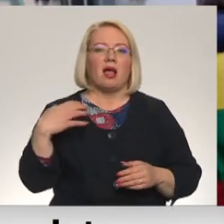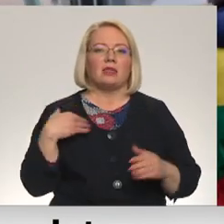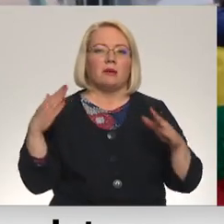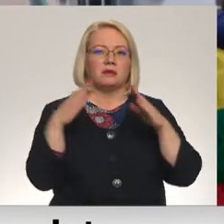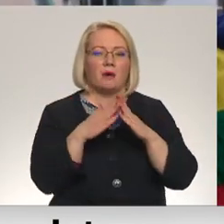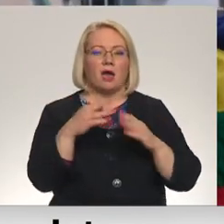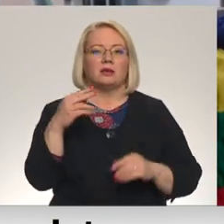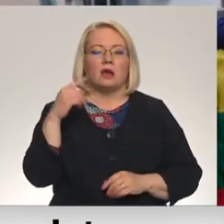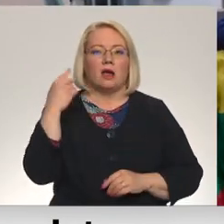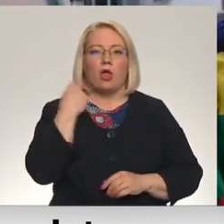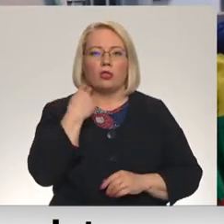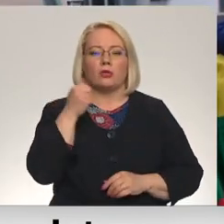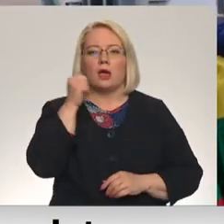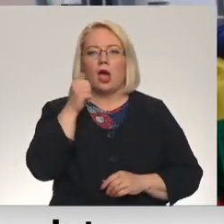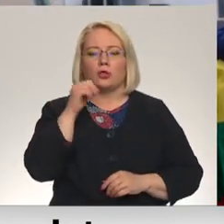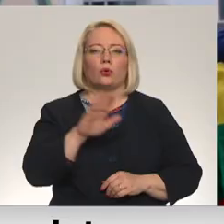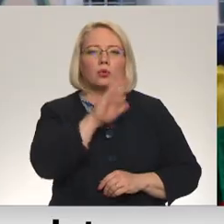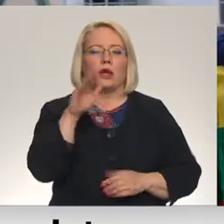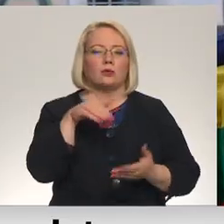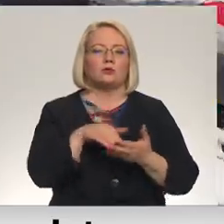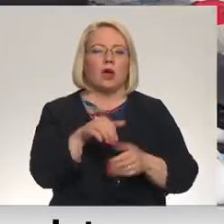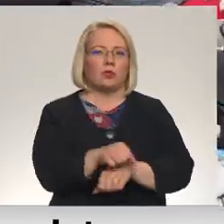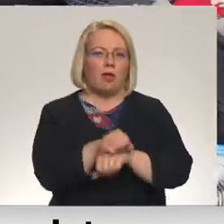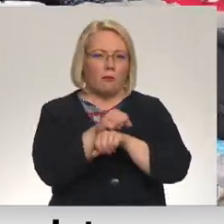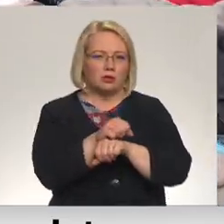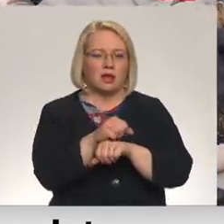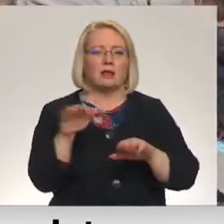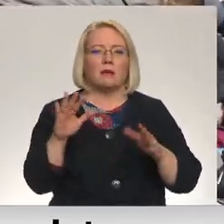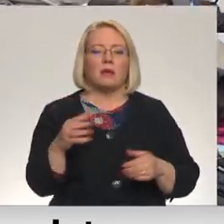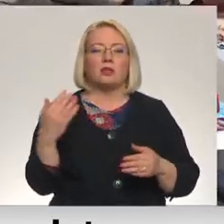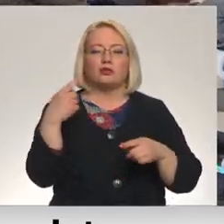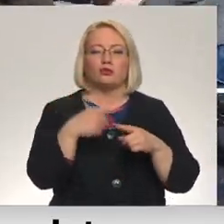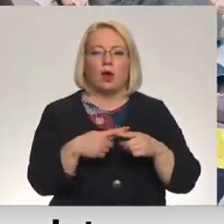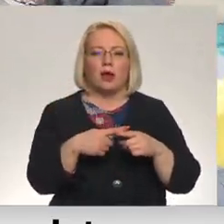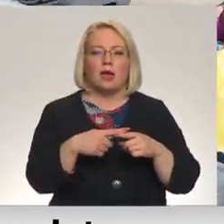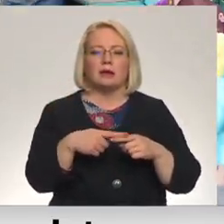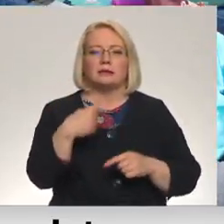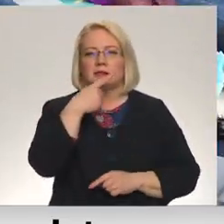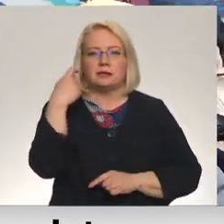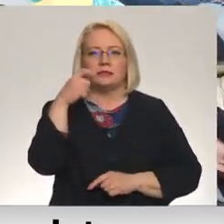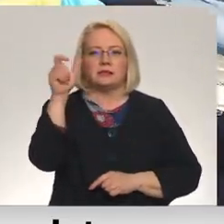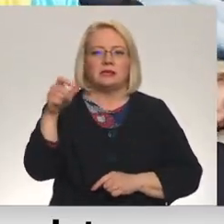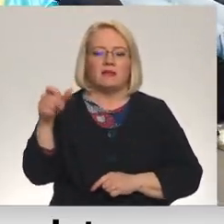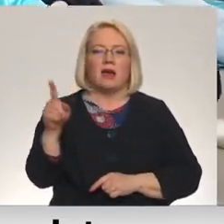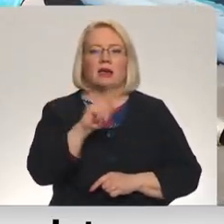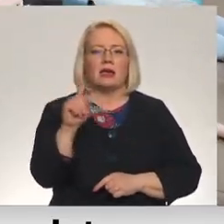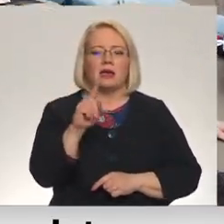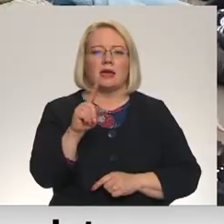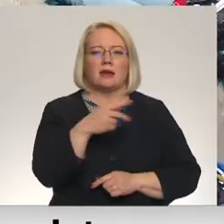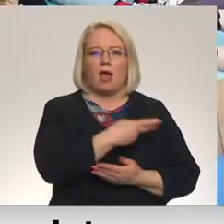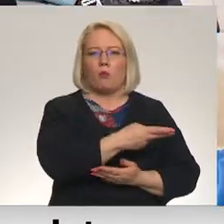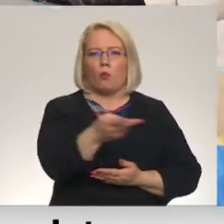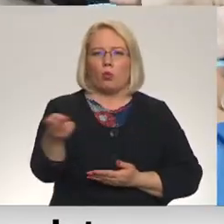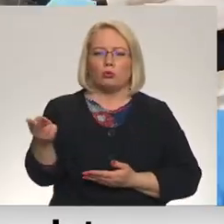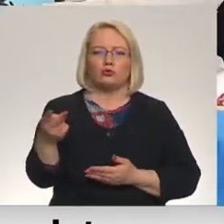rezidents Londonā katru dienu stāv demonstranti, taču šoreiz vairāk kā 100 cilvēku ir apgulušies